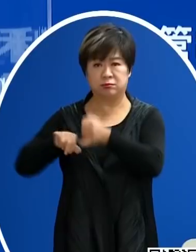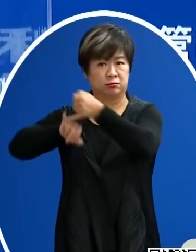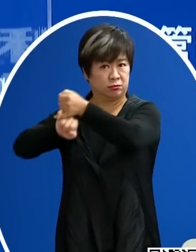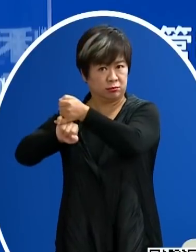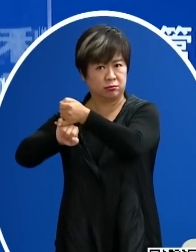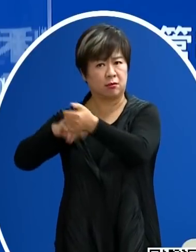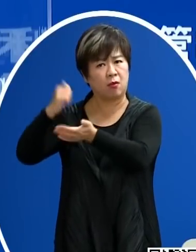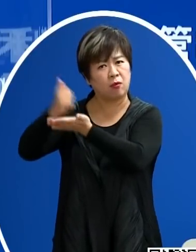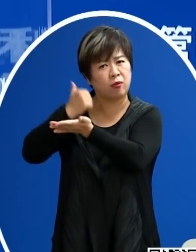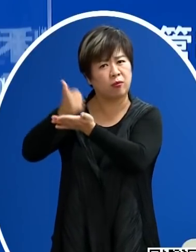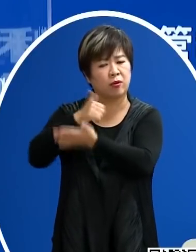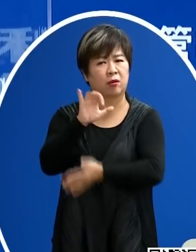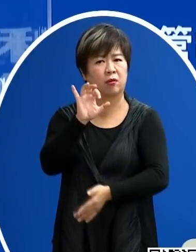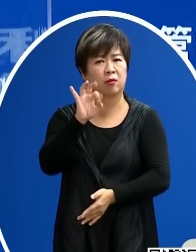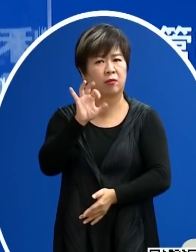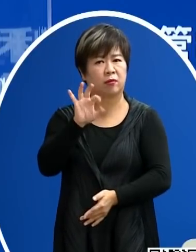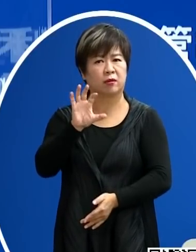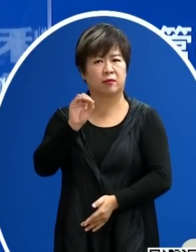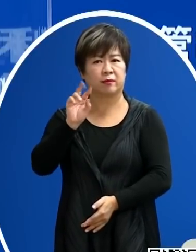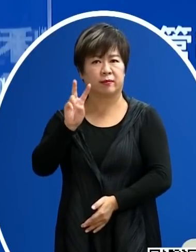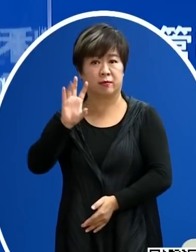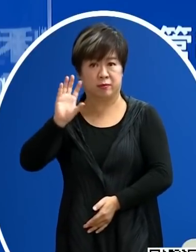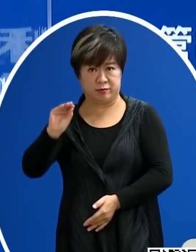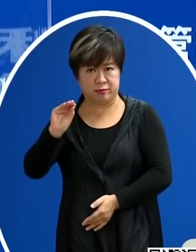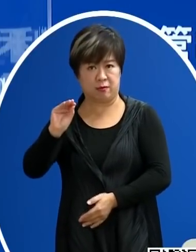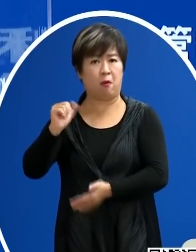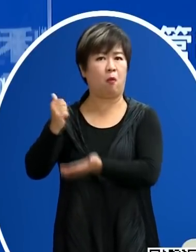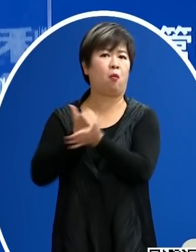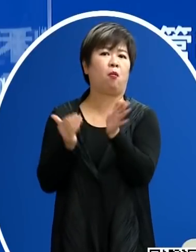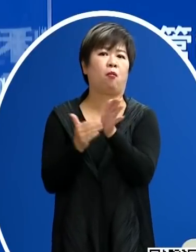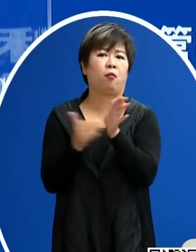目前是到货到了502万剂，